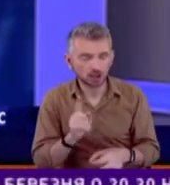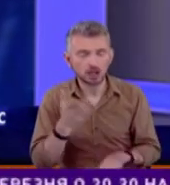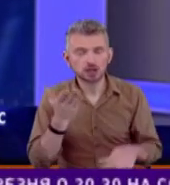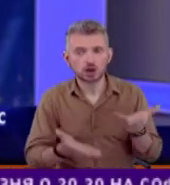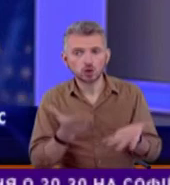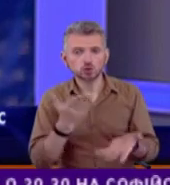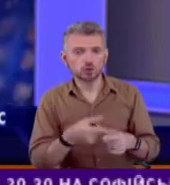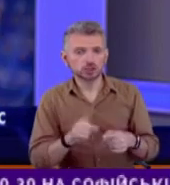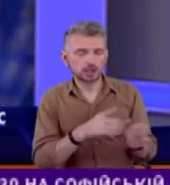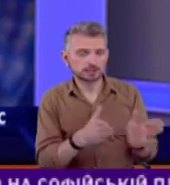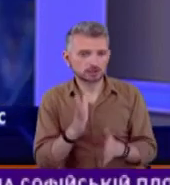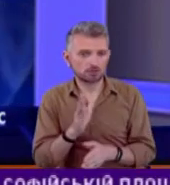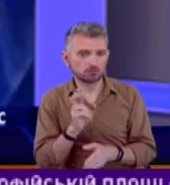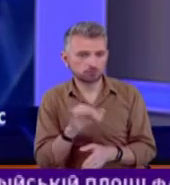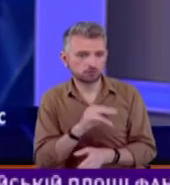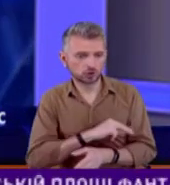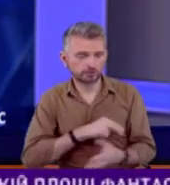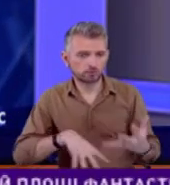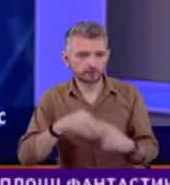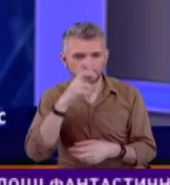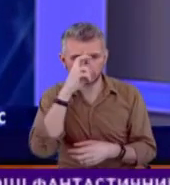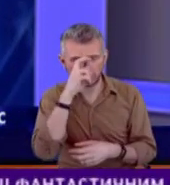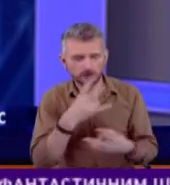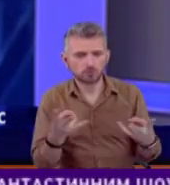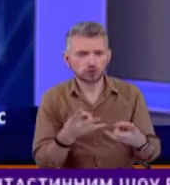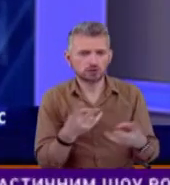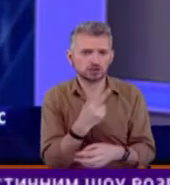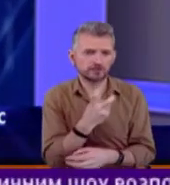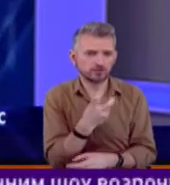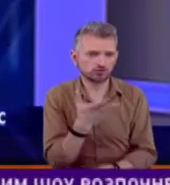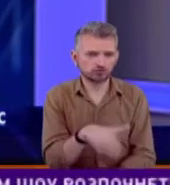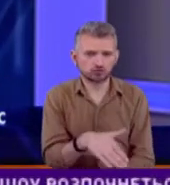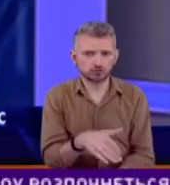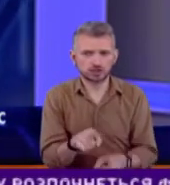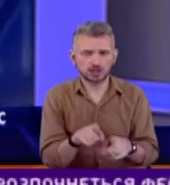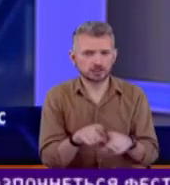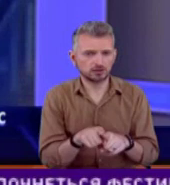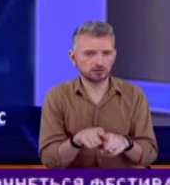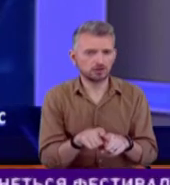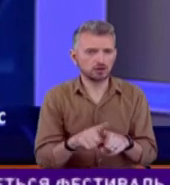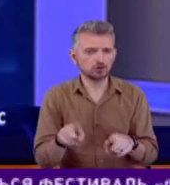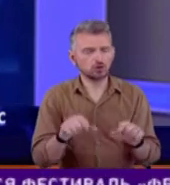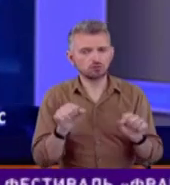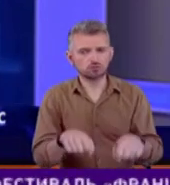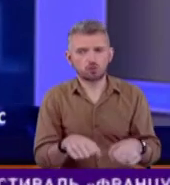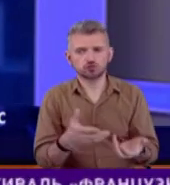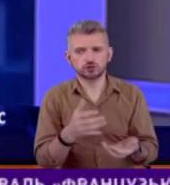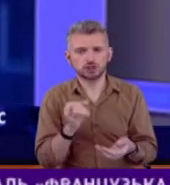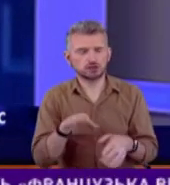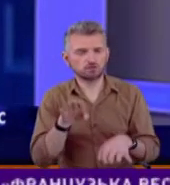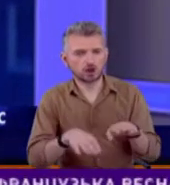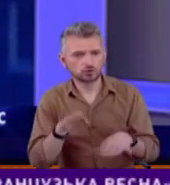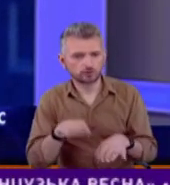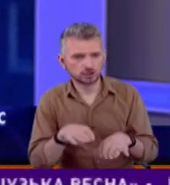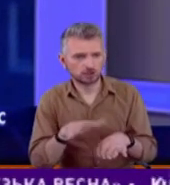б ця система працювала по всій державі, потреба десь 200 таких ВІМ-систем, які могли б і зважувати